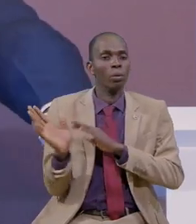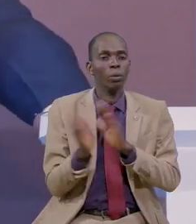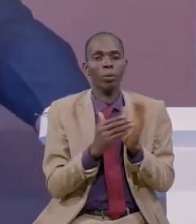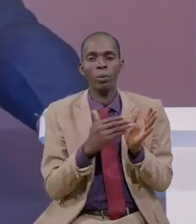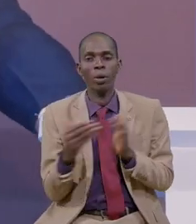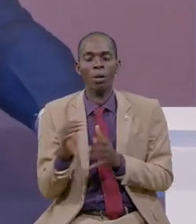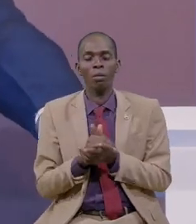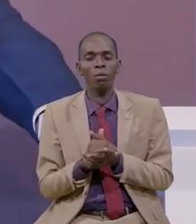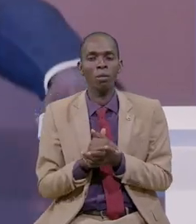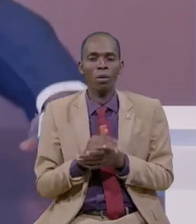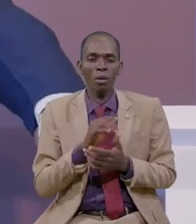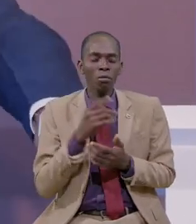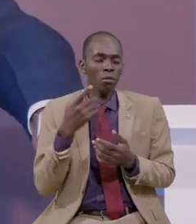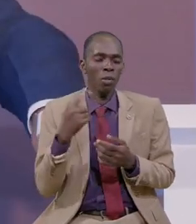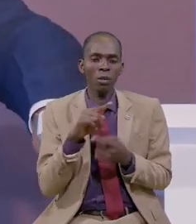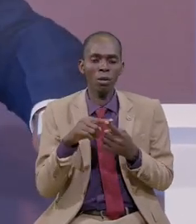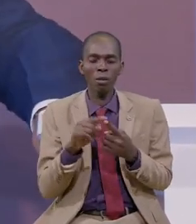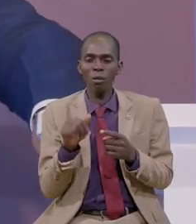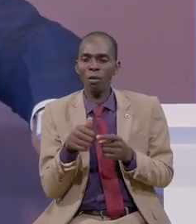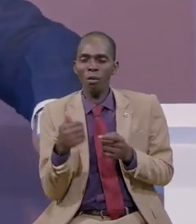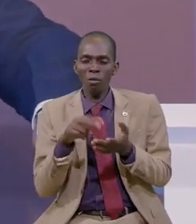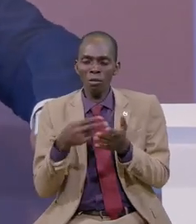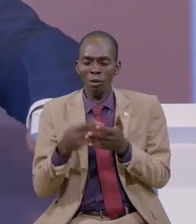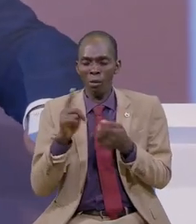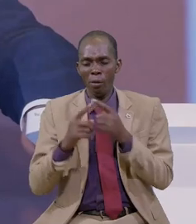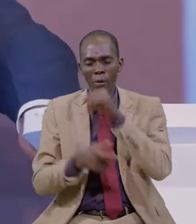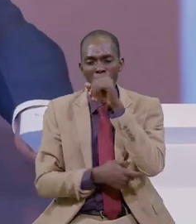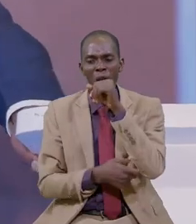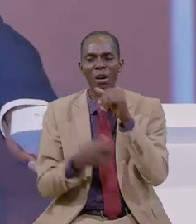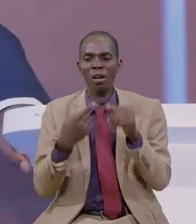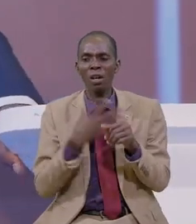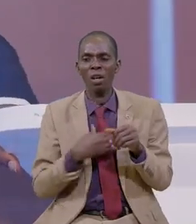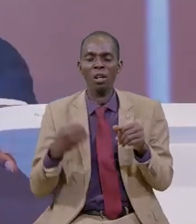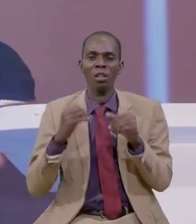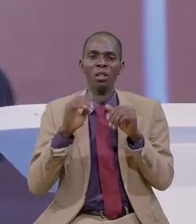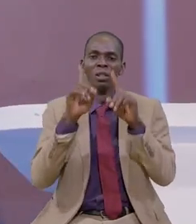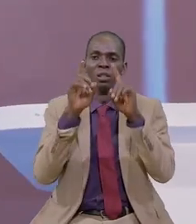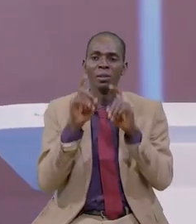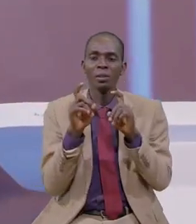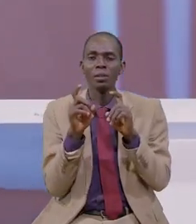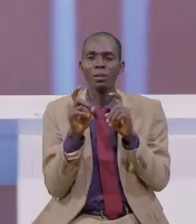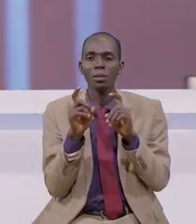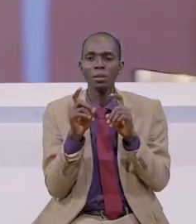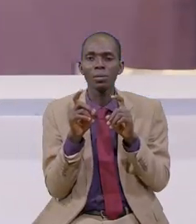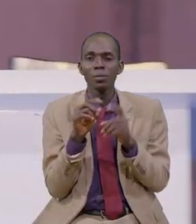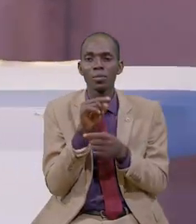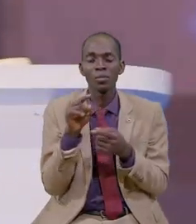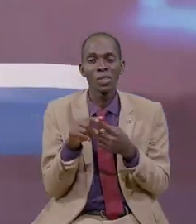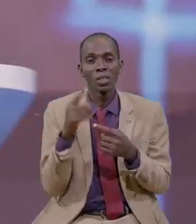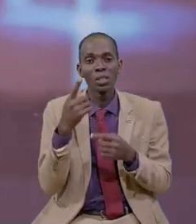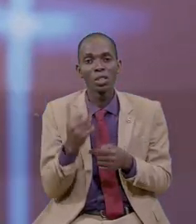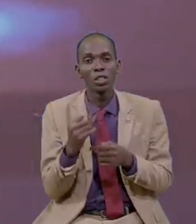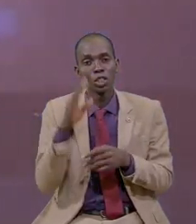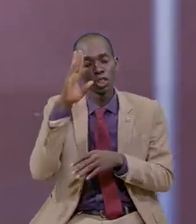cèdent aux tentations, aux épreuves. Mais la foi qui t'amène à tenir, quand le Fils de